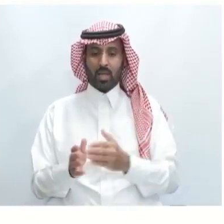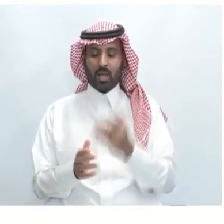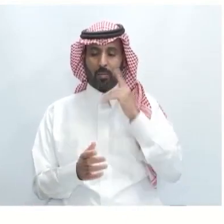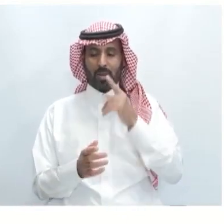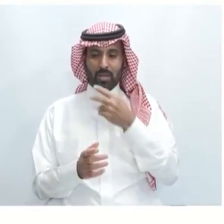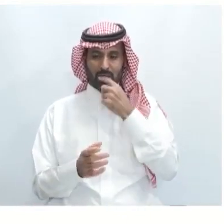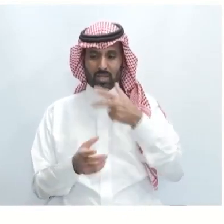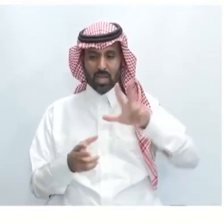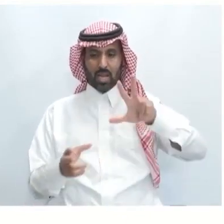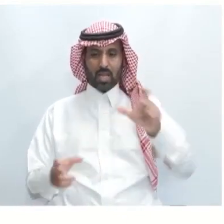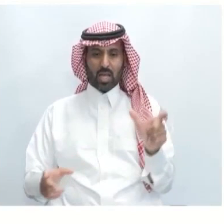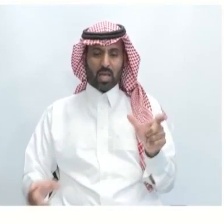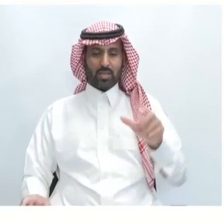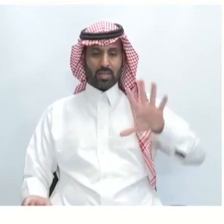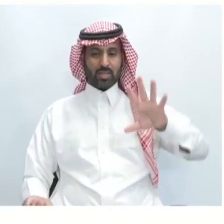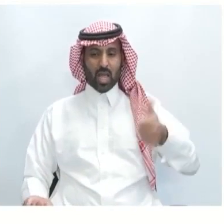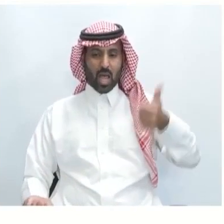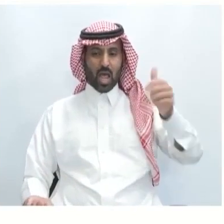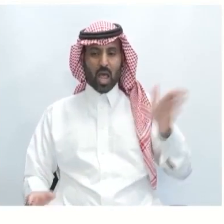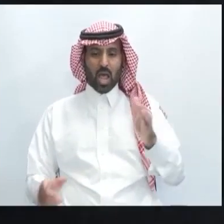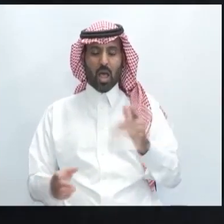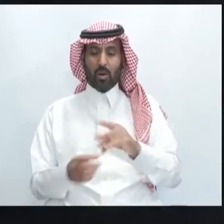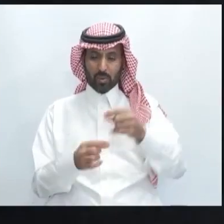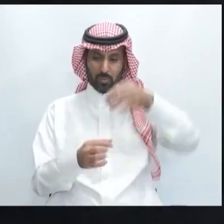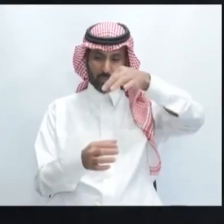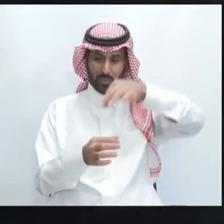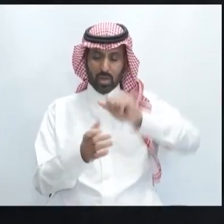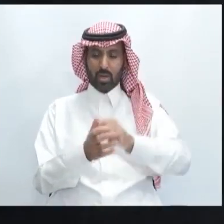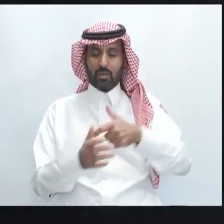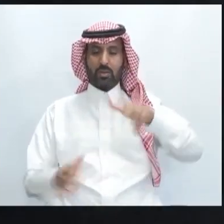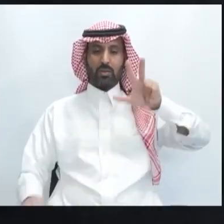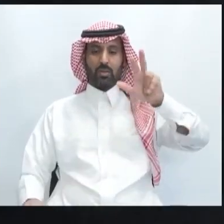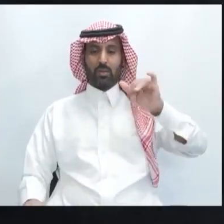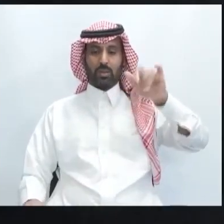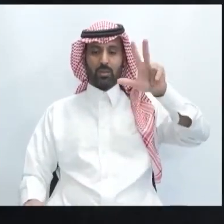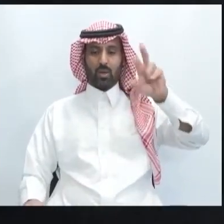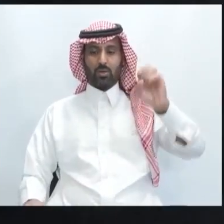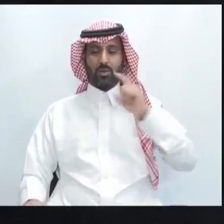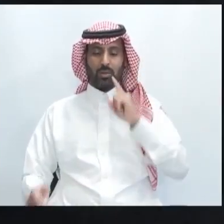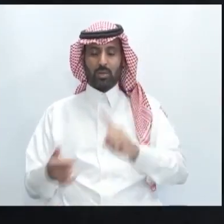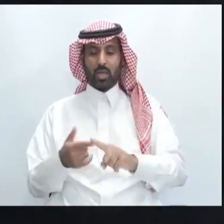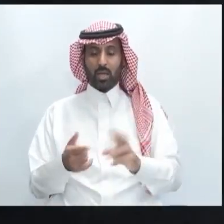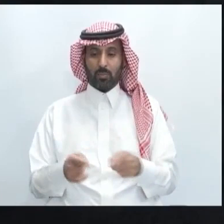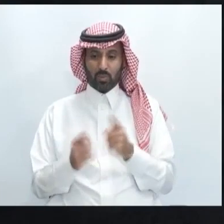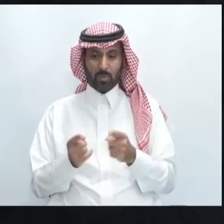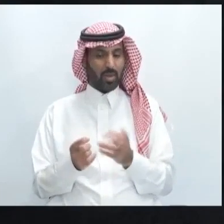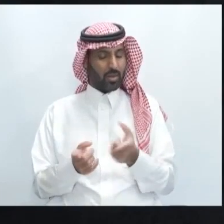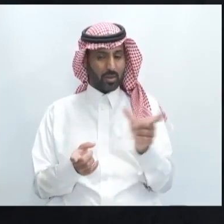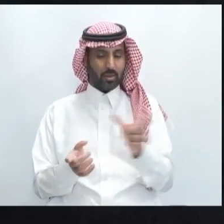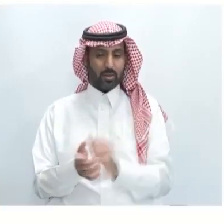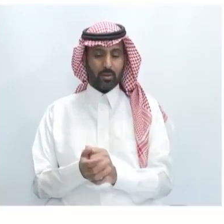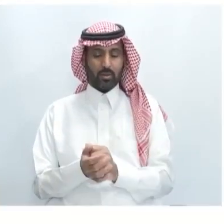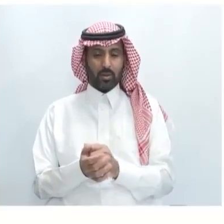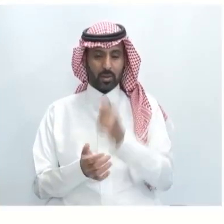لاحقا اليوم سيكون من ضمن البوليمرات او المبلمرات الطبيعيه البروتينات وفي حصص ايضا